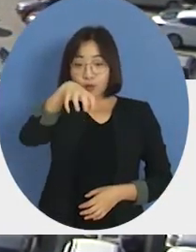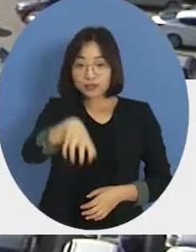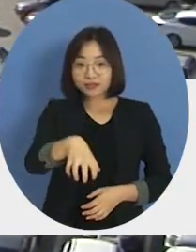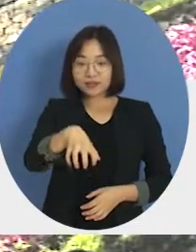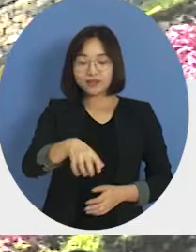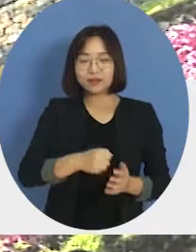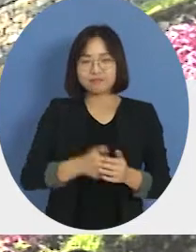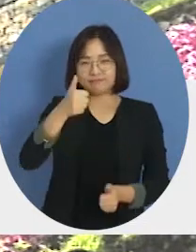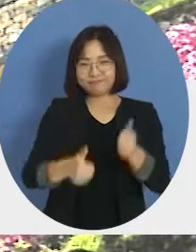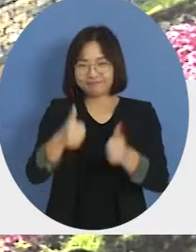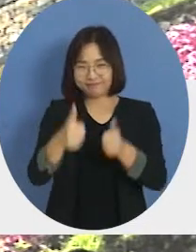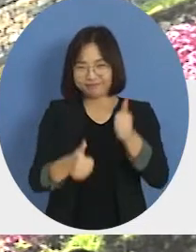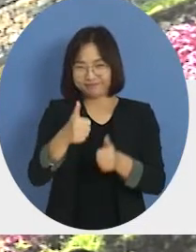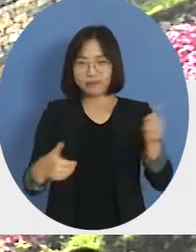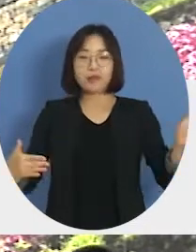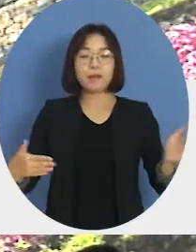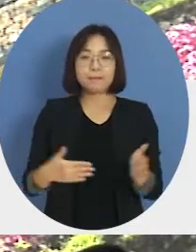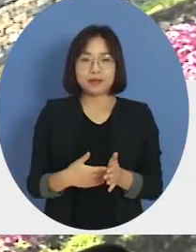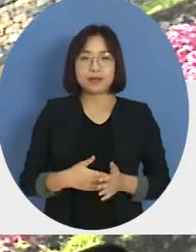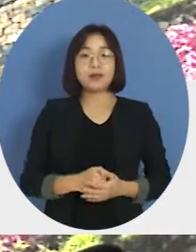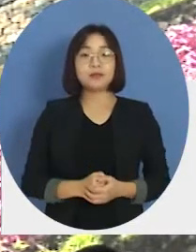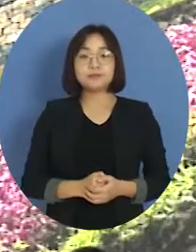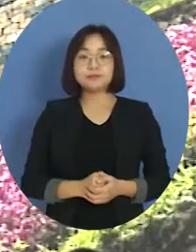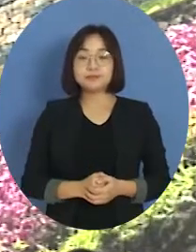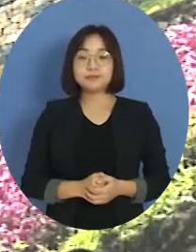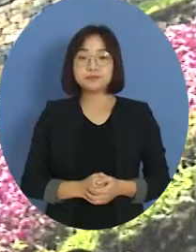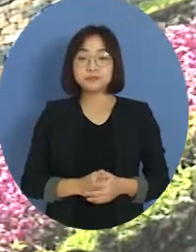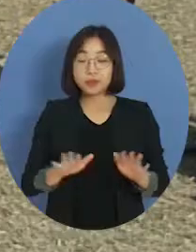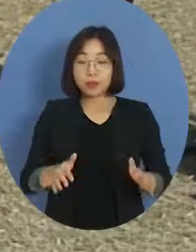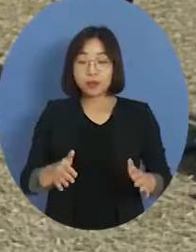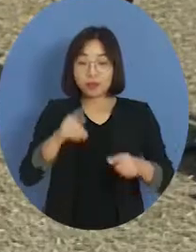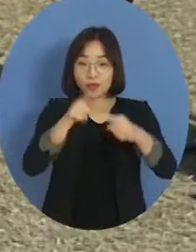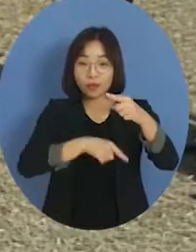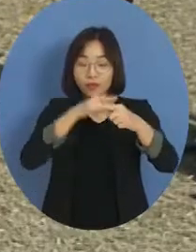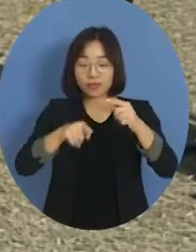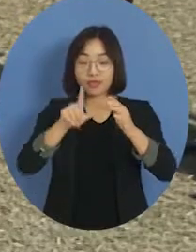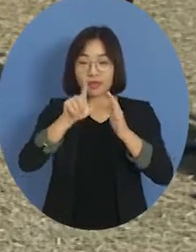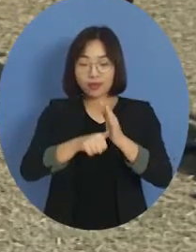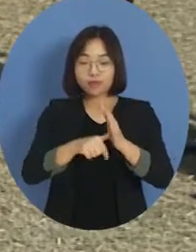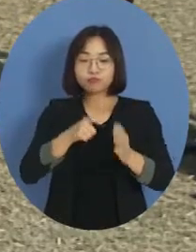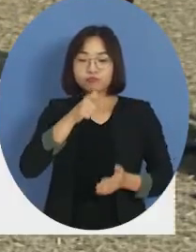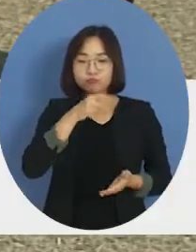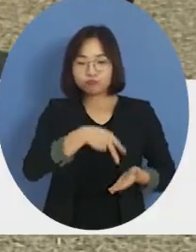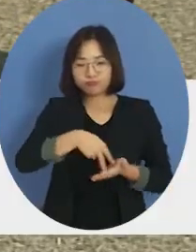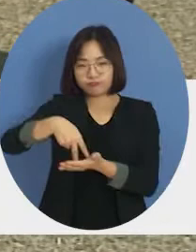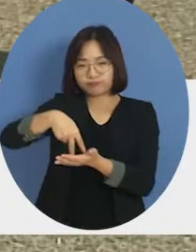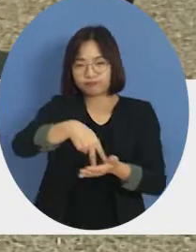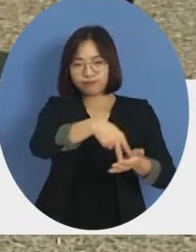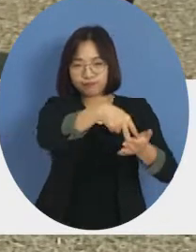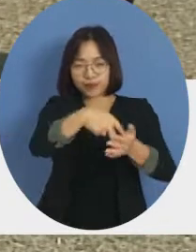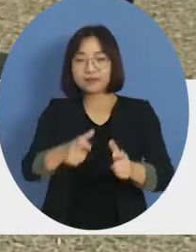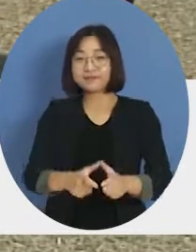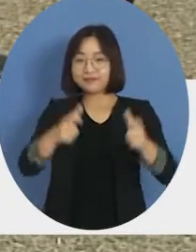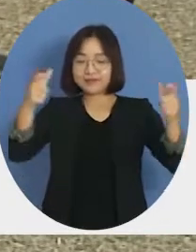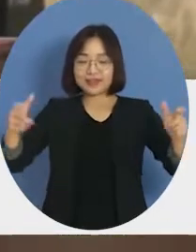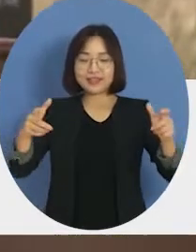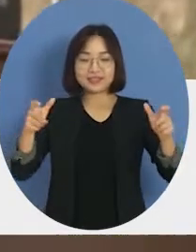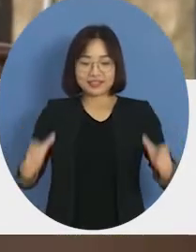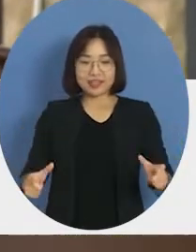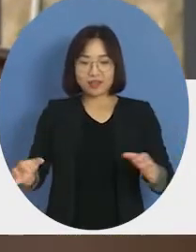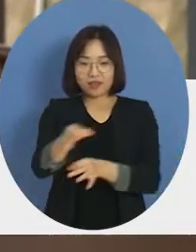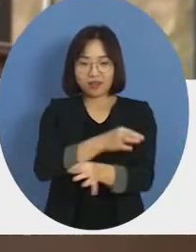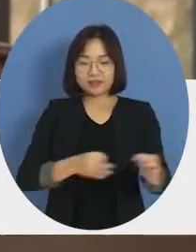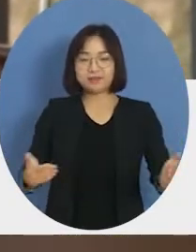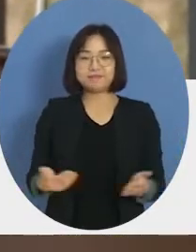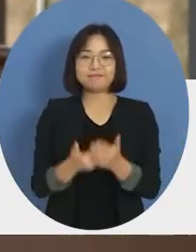수상경기장에서 수상스키어들의 열띤 경쟁이 펼쳐졌습니다. 이번 대회에는 수상 레저 스포츠의 저변 확대와